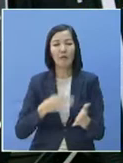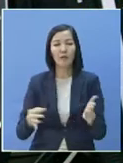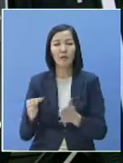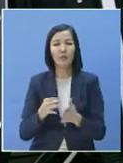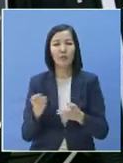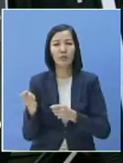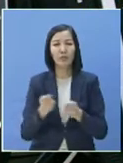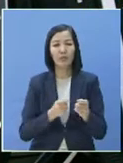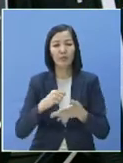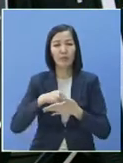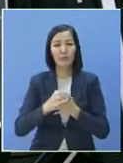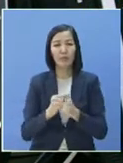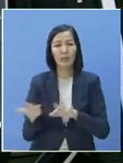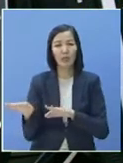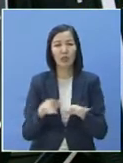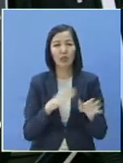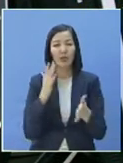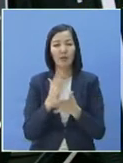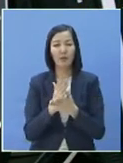облысының әкімімен бекітілген шара бар.